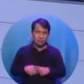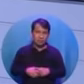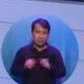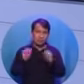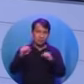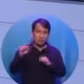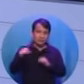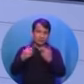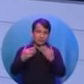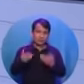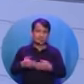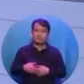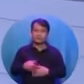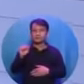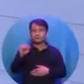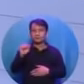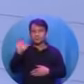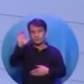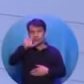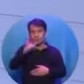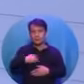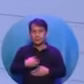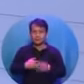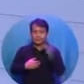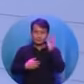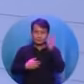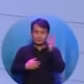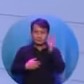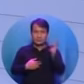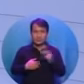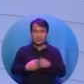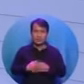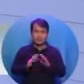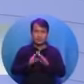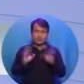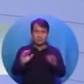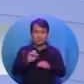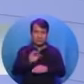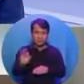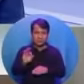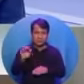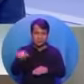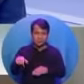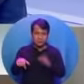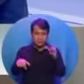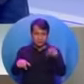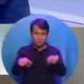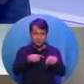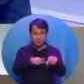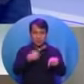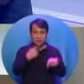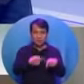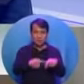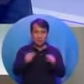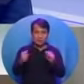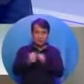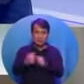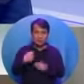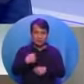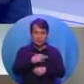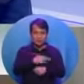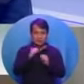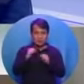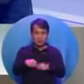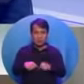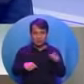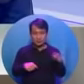Papo, yes, sir. Yes, sir. Paano ko po? Christine, wag mo ibababang telepono. Kakausapin po kayo ng isa sa aming staff. At